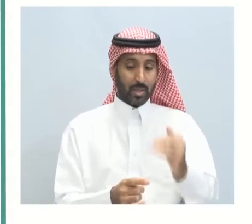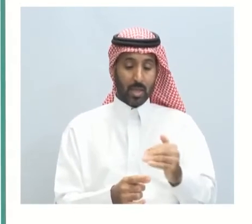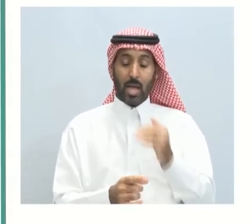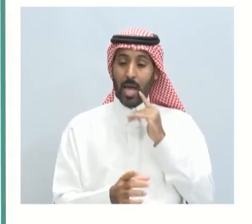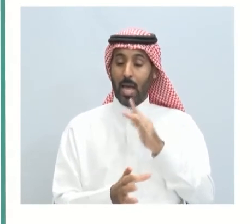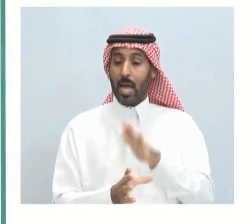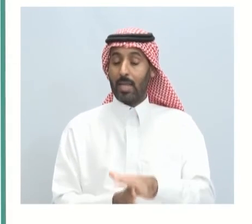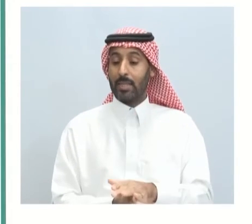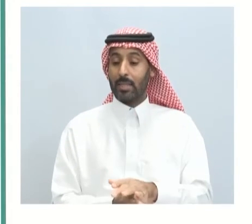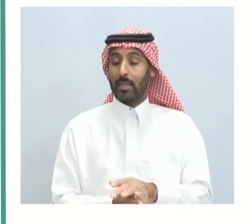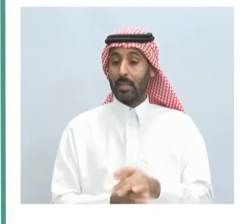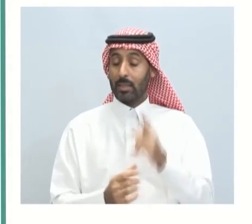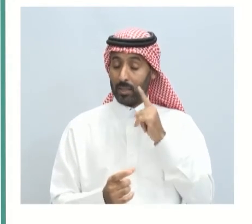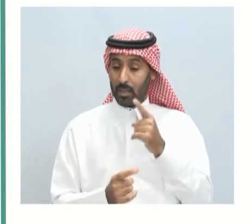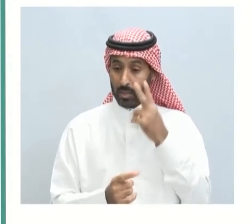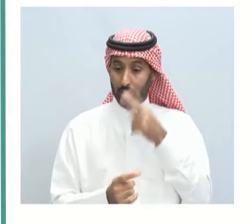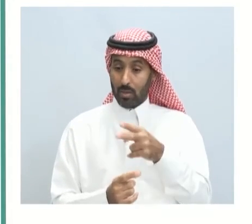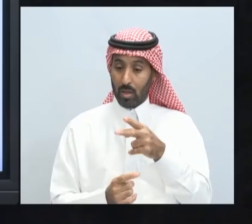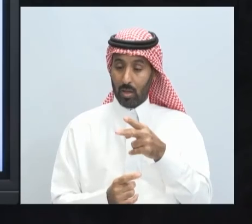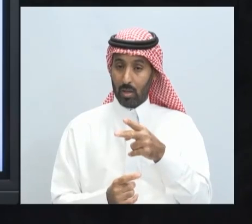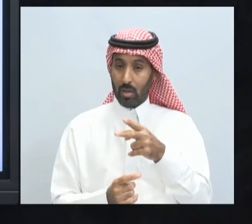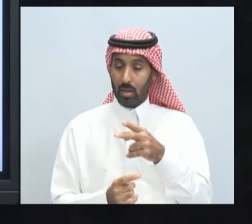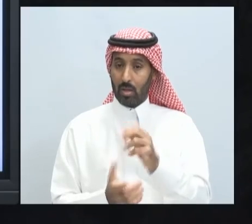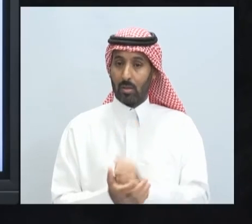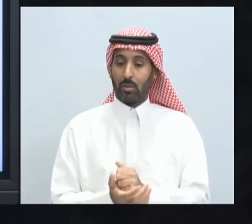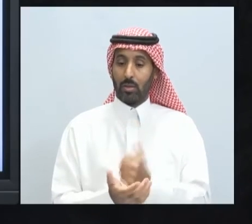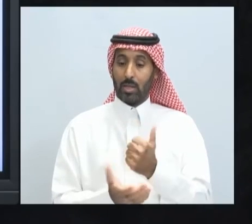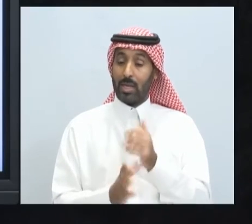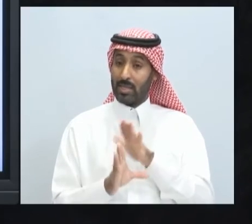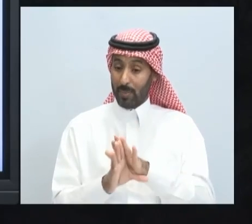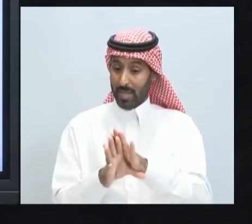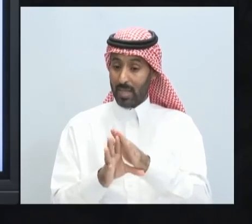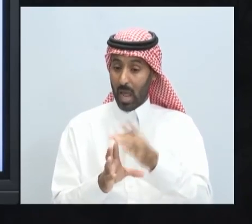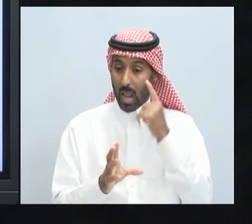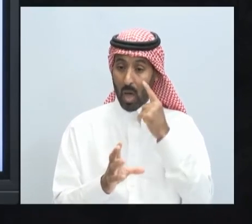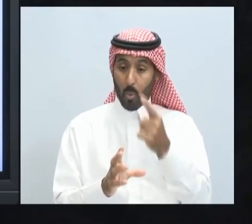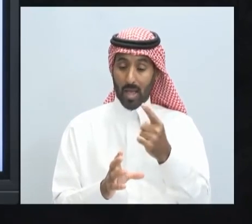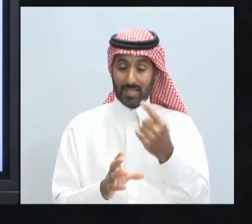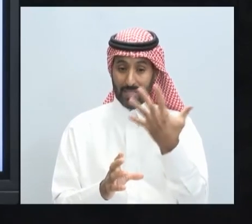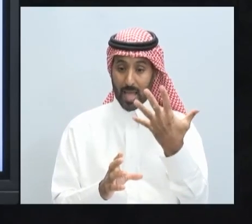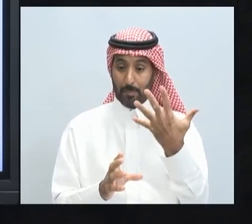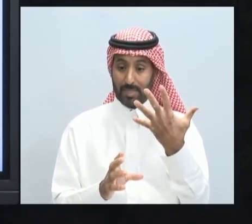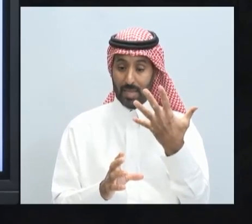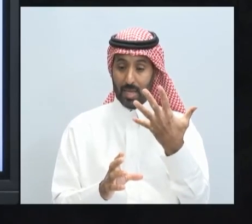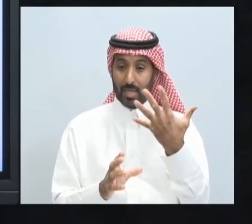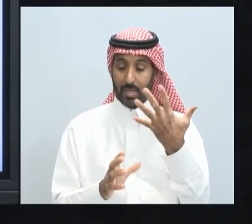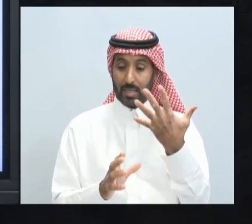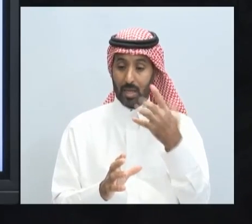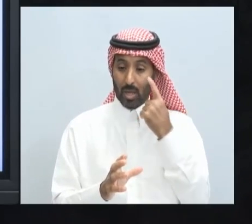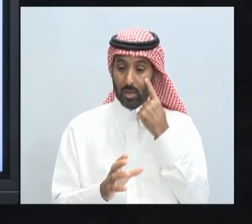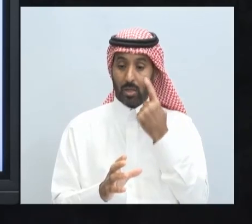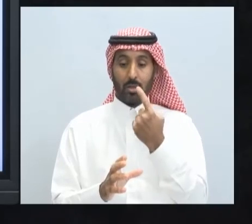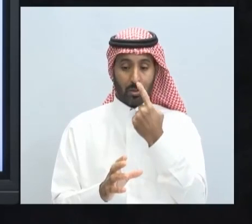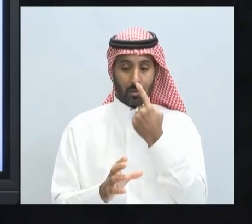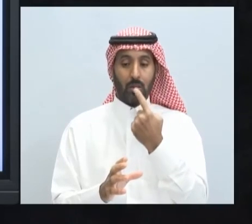الحواس فقط يؤدي الى الفهم الدقيق برايكم هل الاعتماد على الحواس يساعدني على